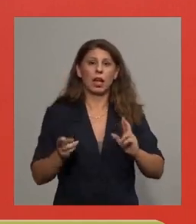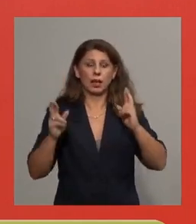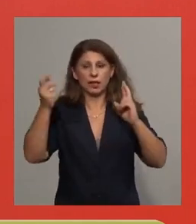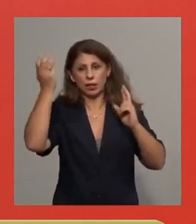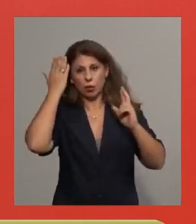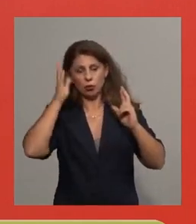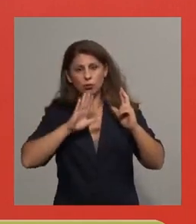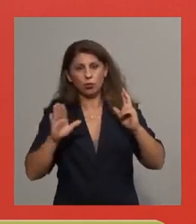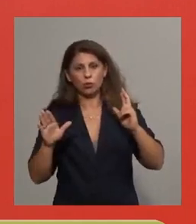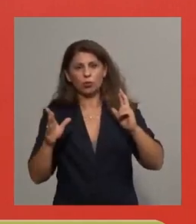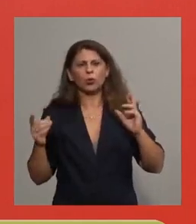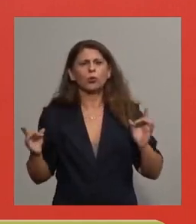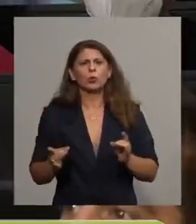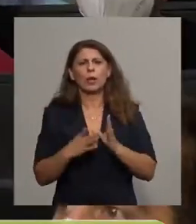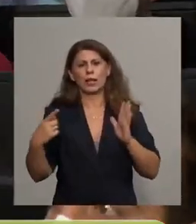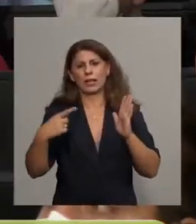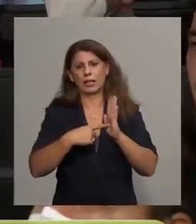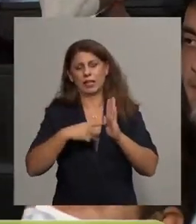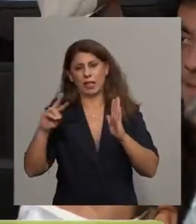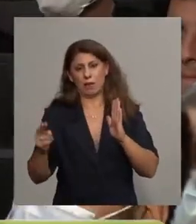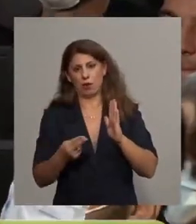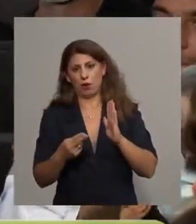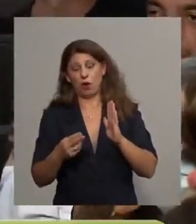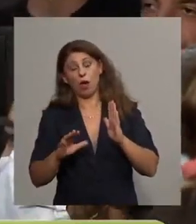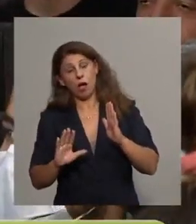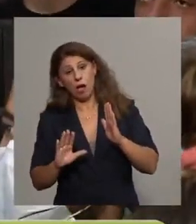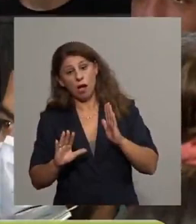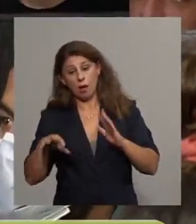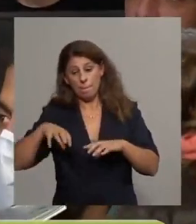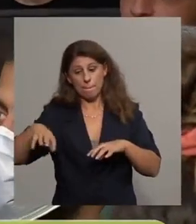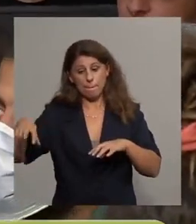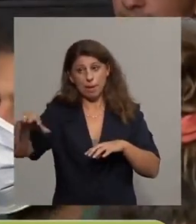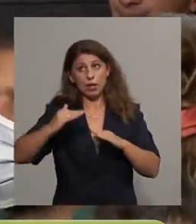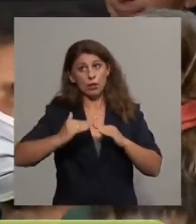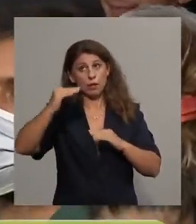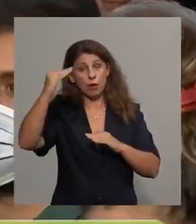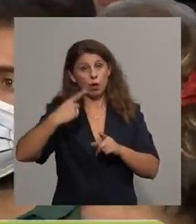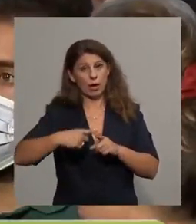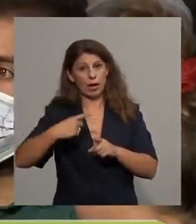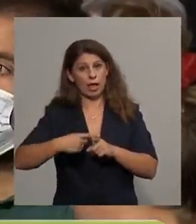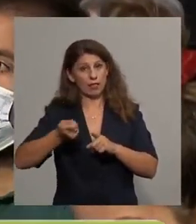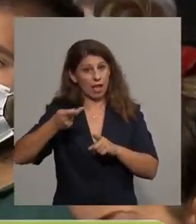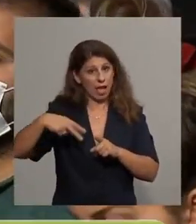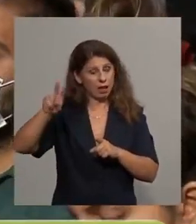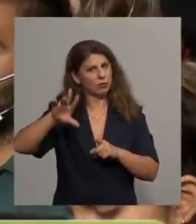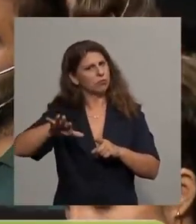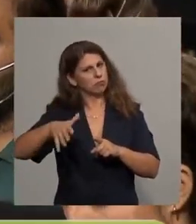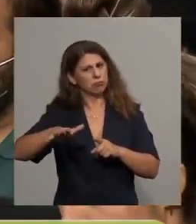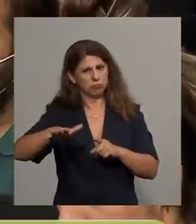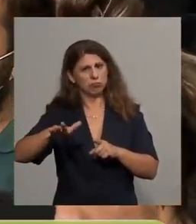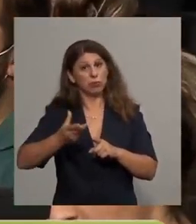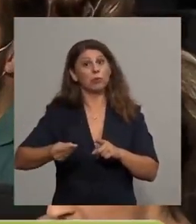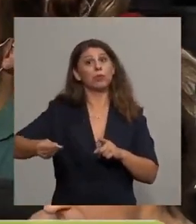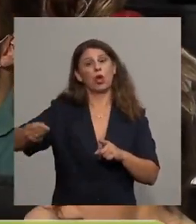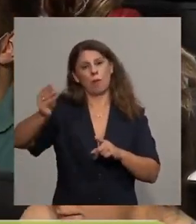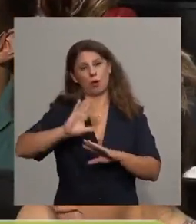κόστους τουλάχιστον κατά 1.000 ευρώ, ενώ σε περιοχές της Βόρειας Ελλάδας η αύξηση μπορεί να είναι